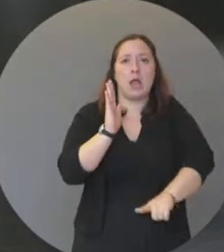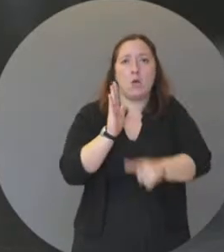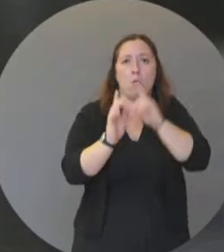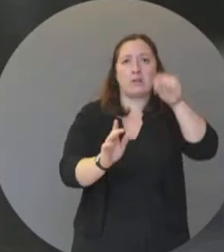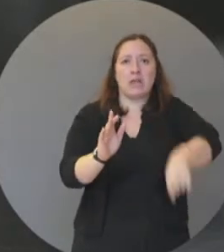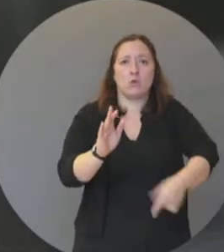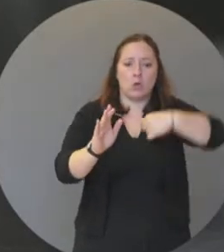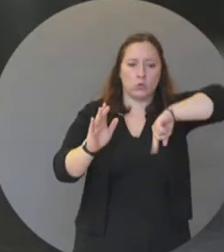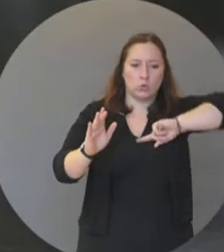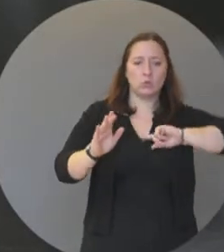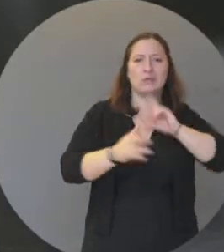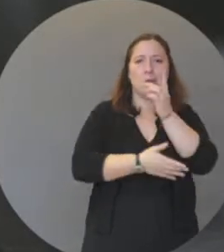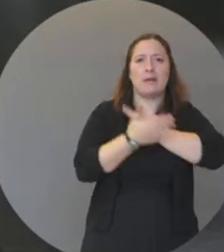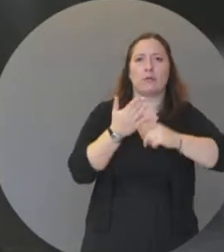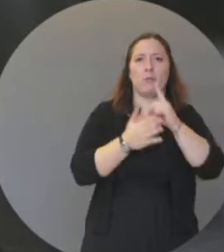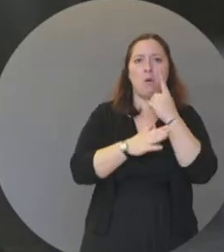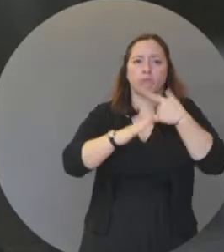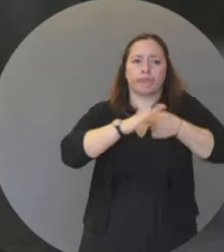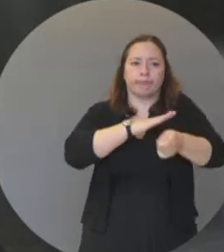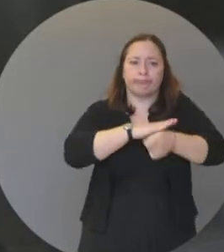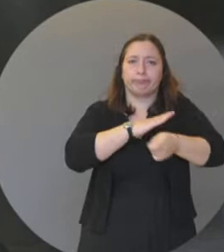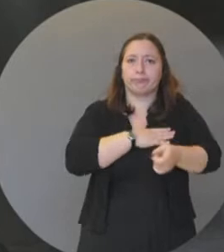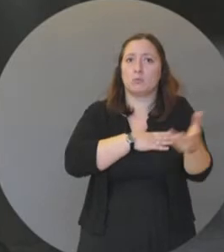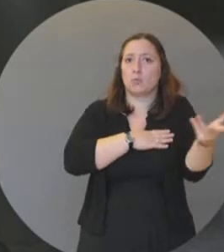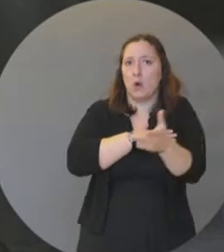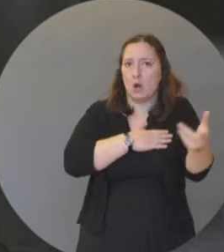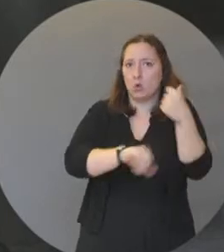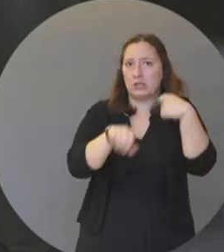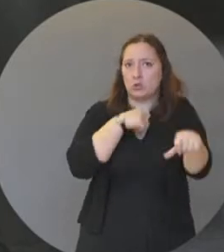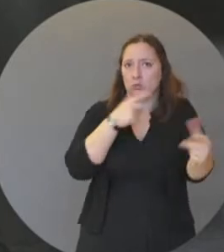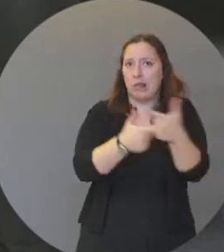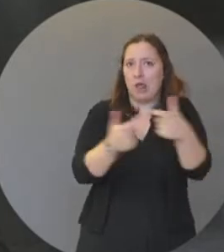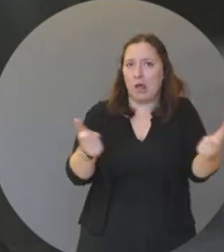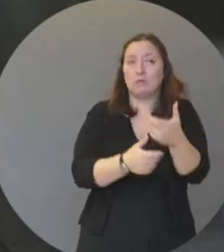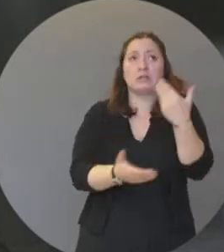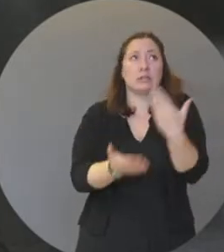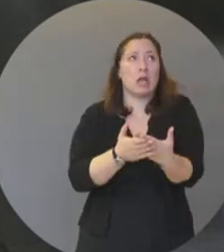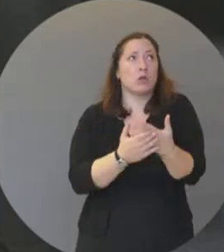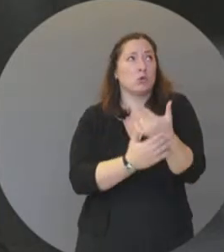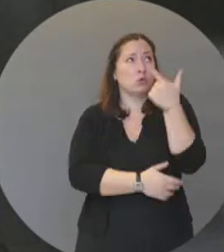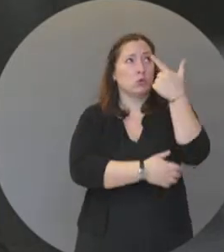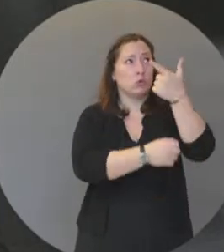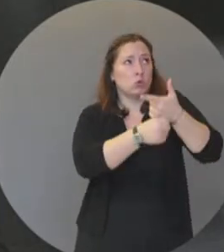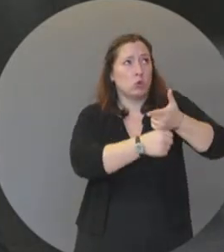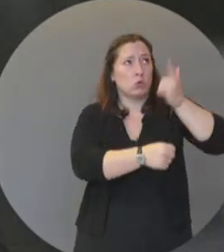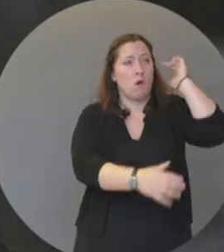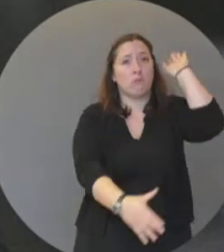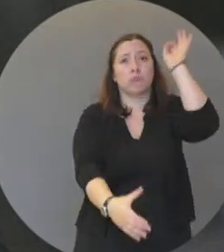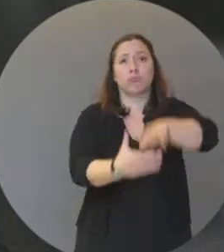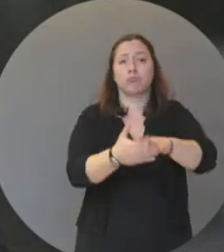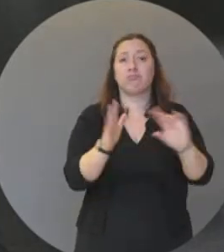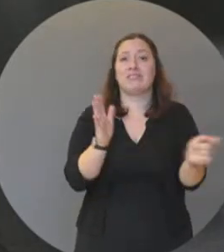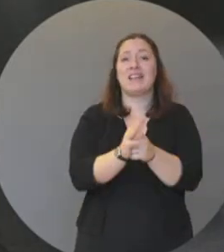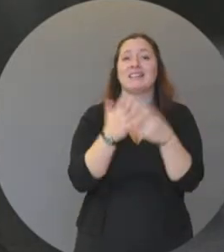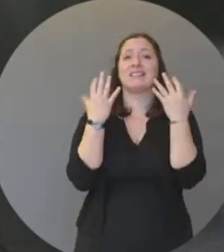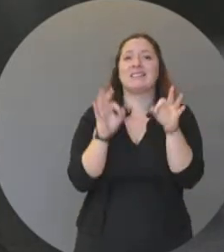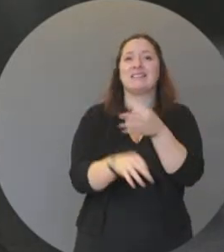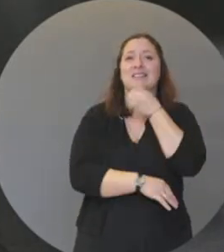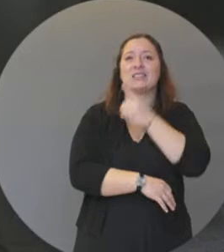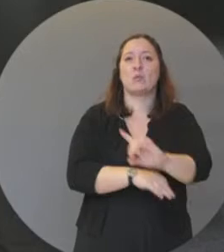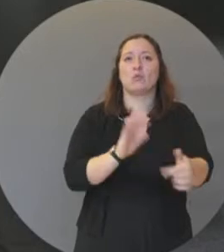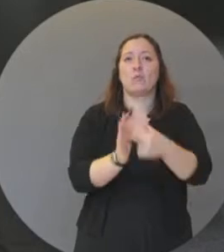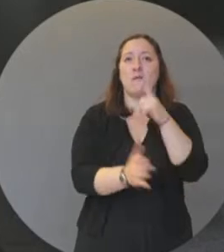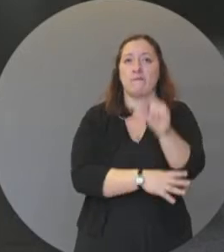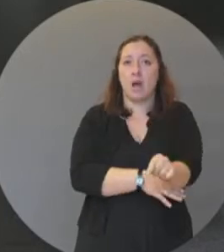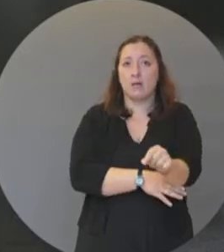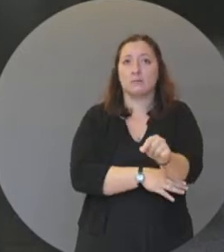compétence donc ce règlement nous l'avons adopté il y a pratiquement deux ans jour pour jour c'était le 10 décembre 2020 et c'est